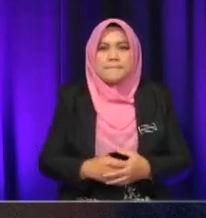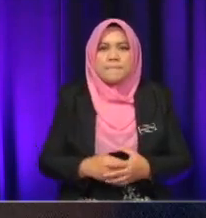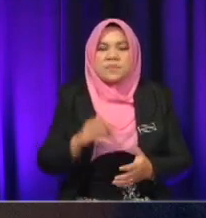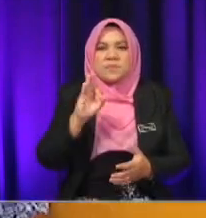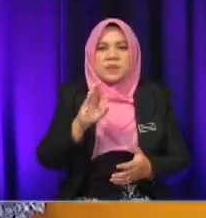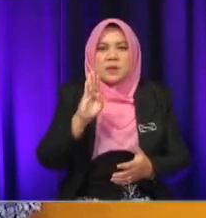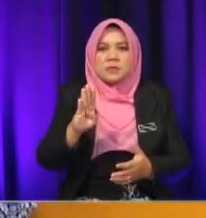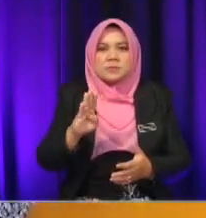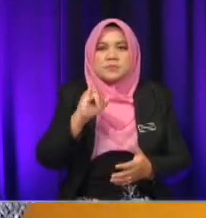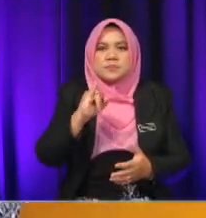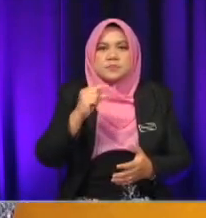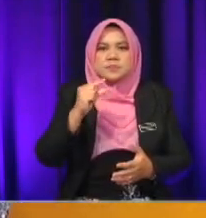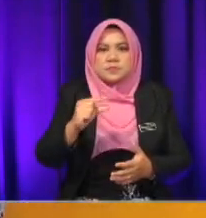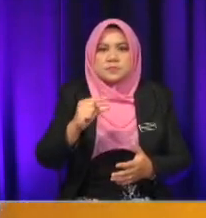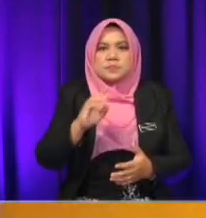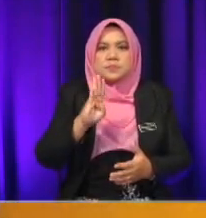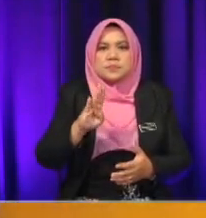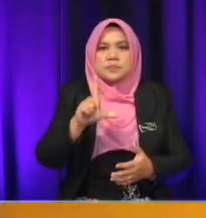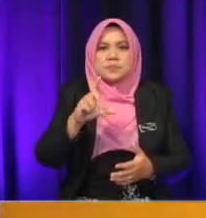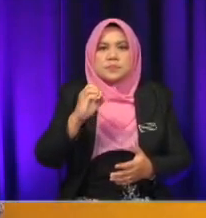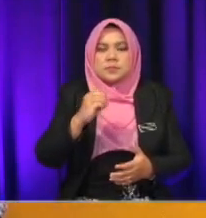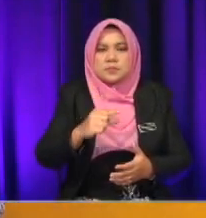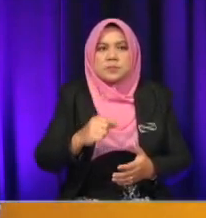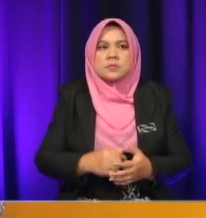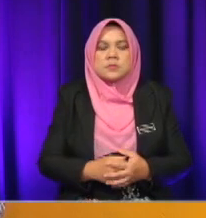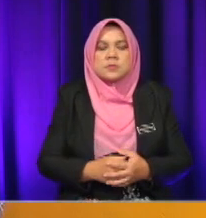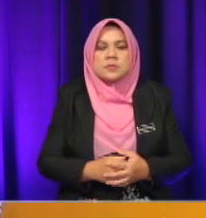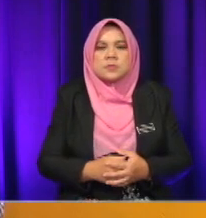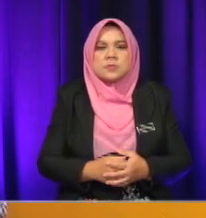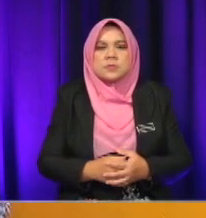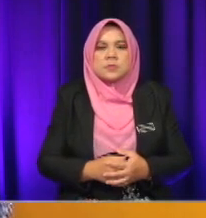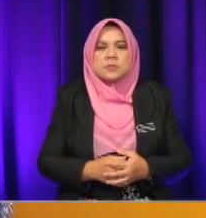Facebook, Instagram, blog. Jadi medium-medium